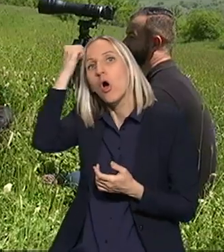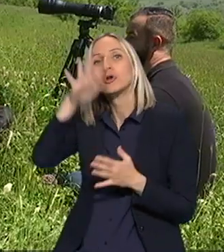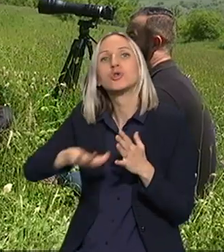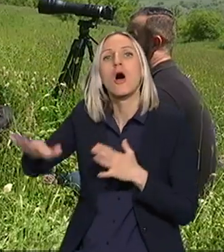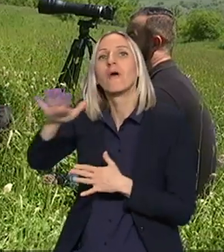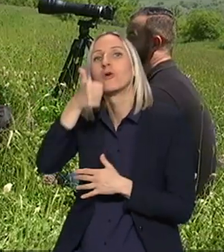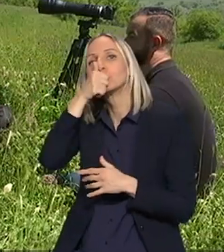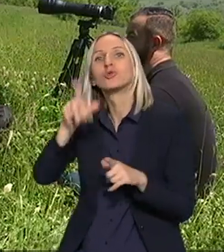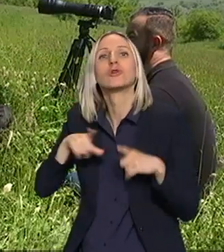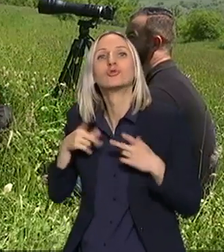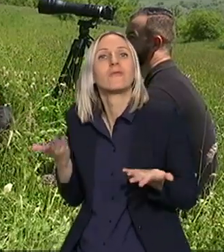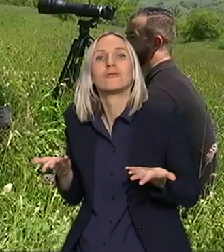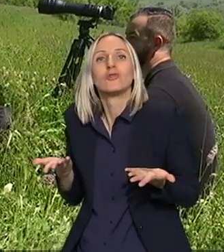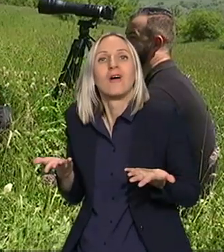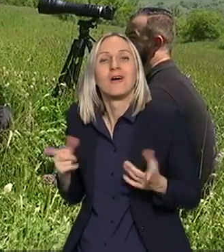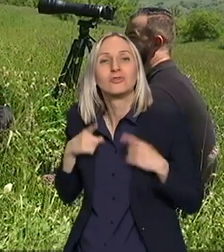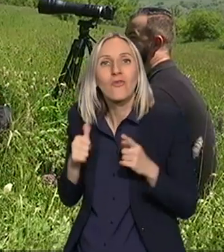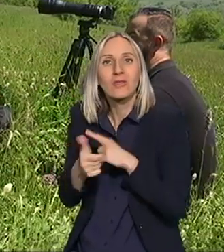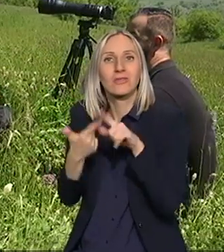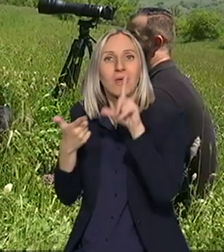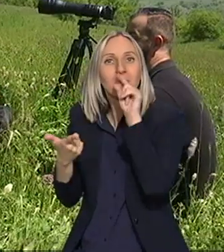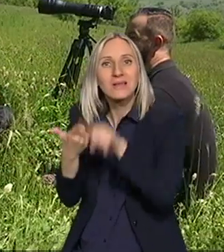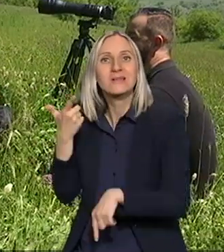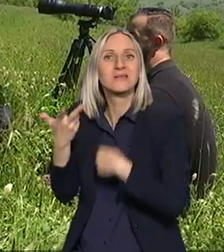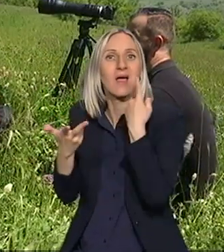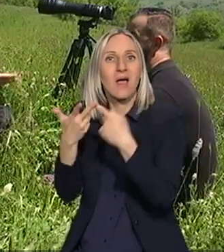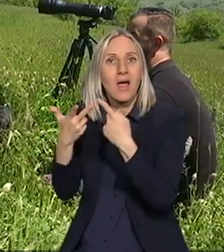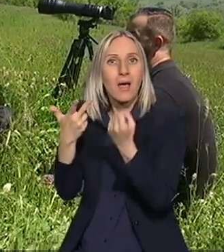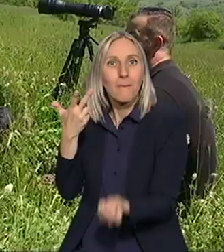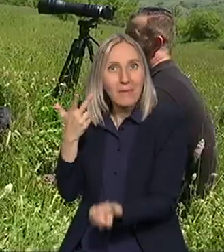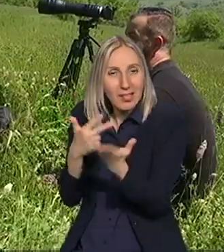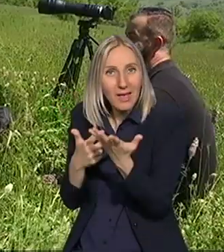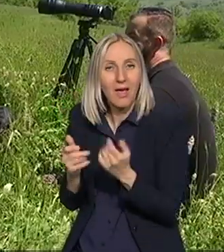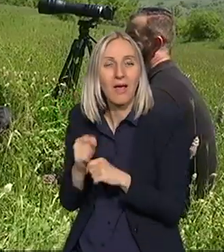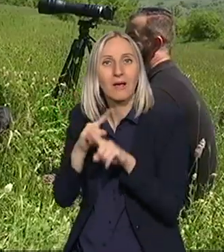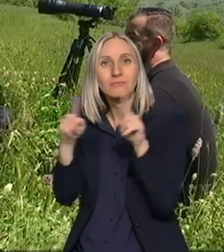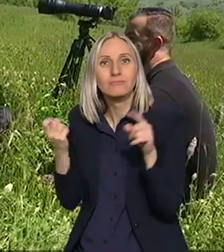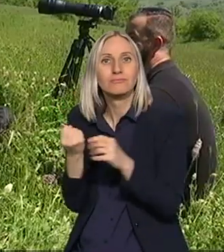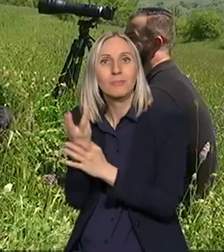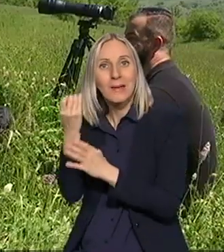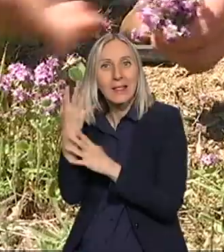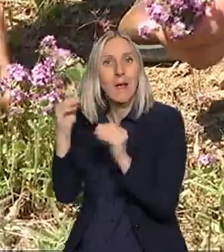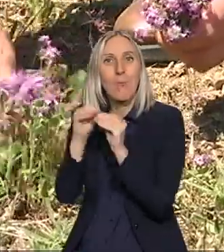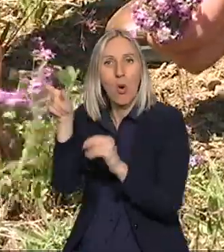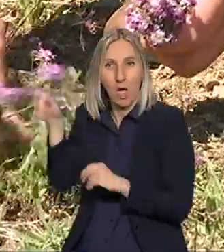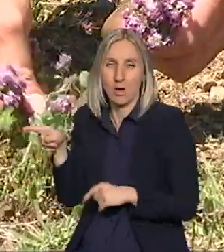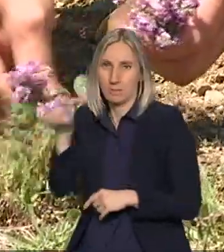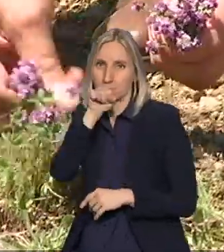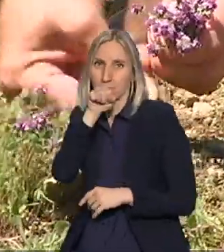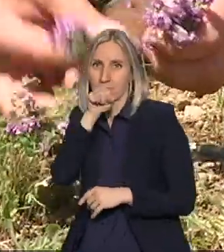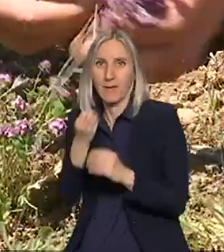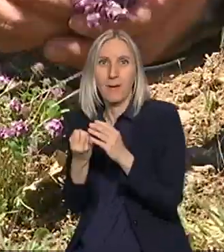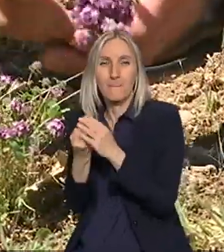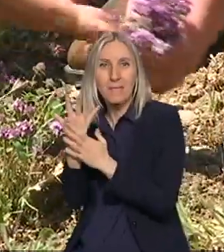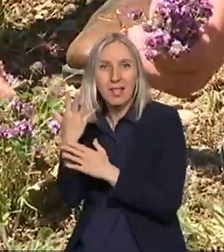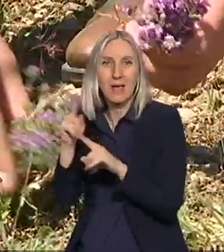znači, posebno ptice, životinje i to sve. I bilje preko Bokita, to učimo nešto sve novo,